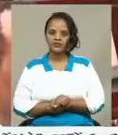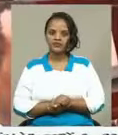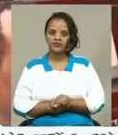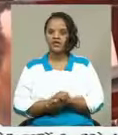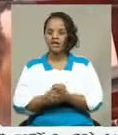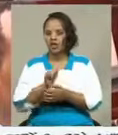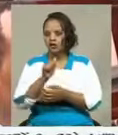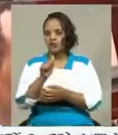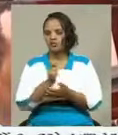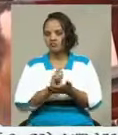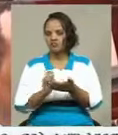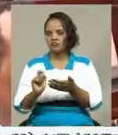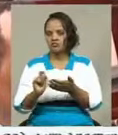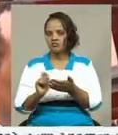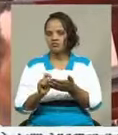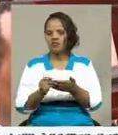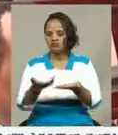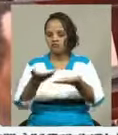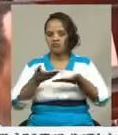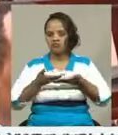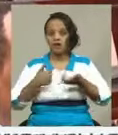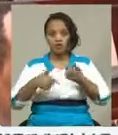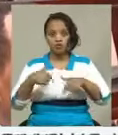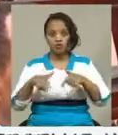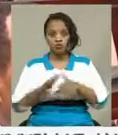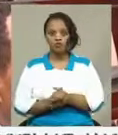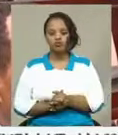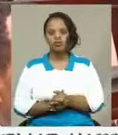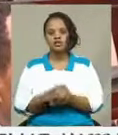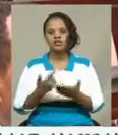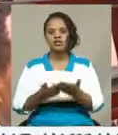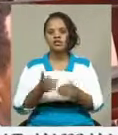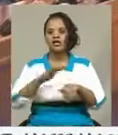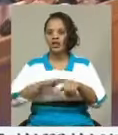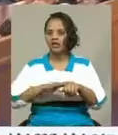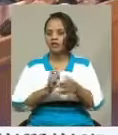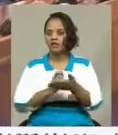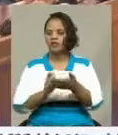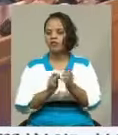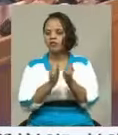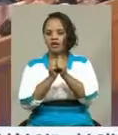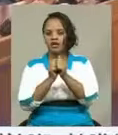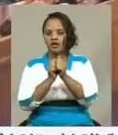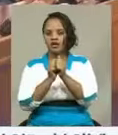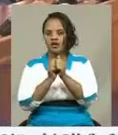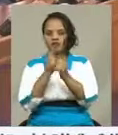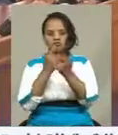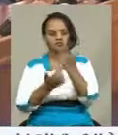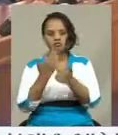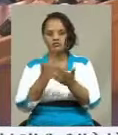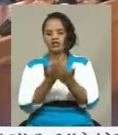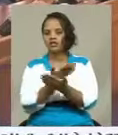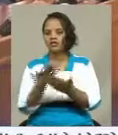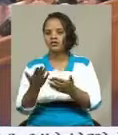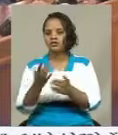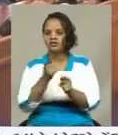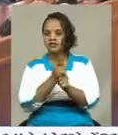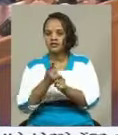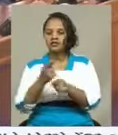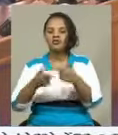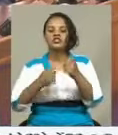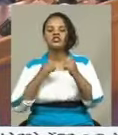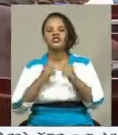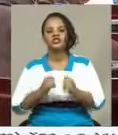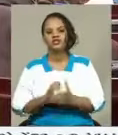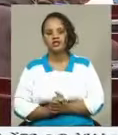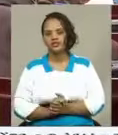ላይ የራሳችሁን ኮንትሪቢሽን ብታመጡ እና በዛ ዲያሎግ ላይ በጋራ እየተወያየን ነገሮችን እያስተካከልን መሄድ